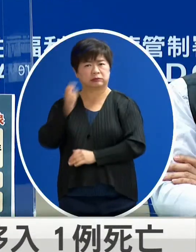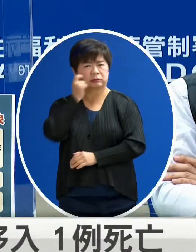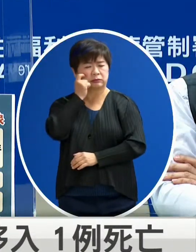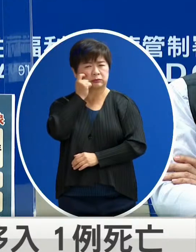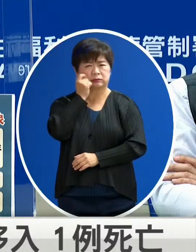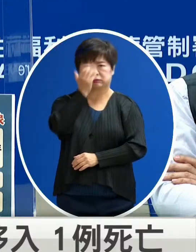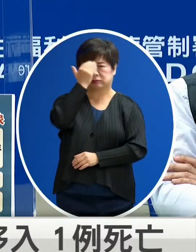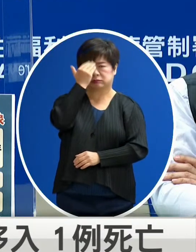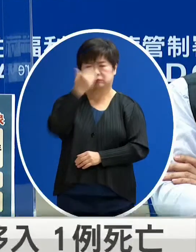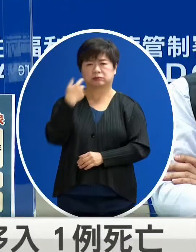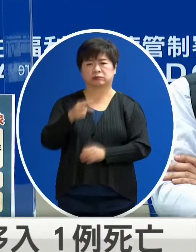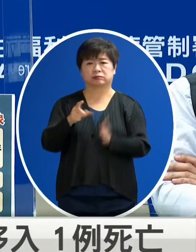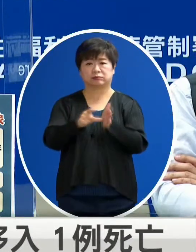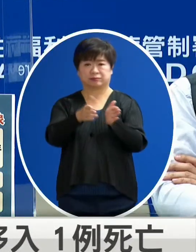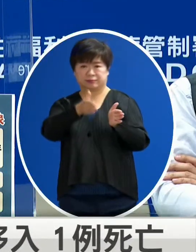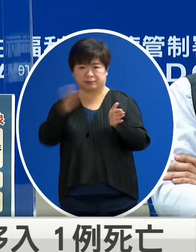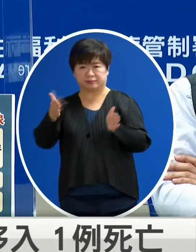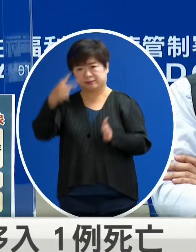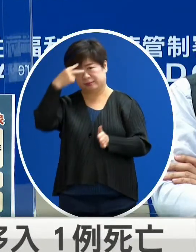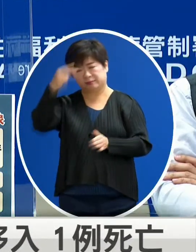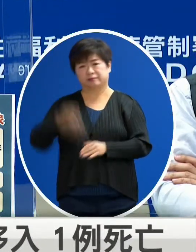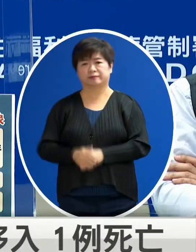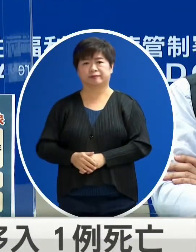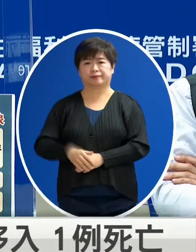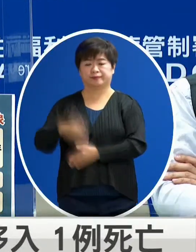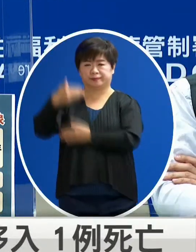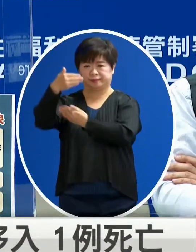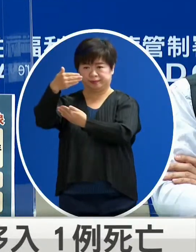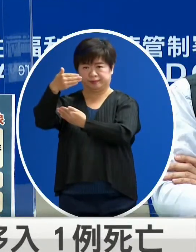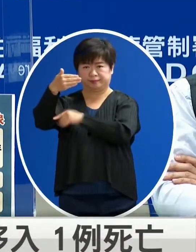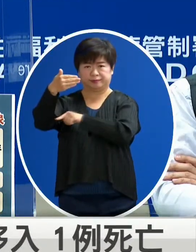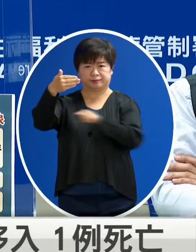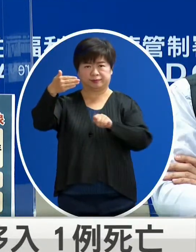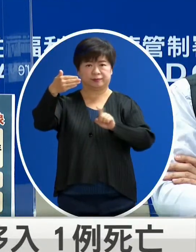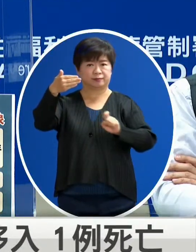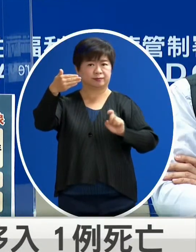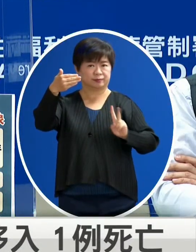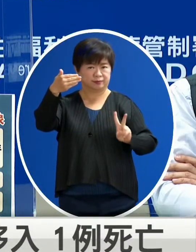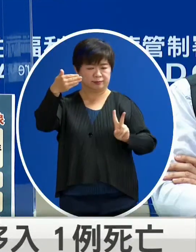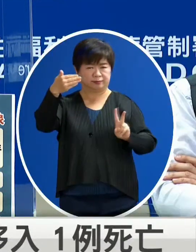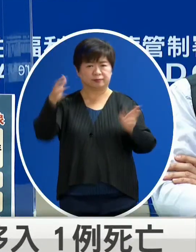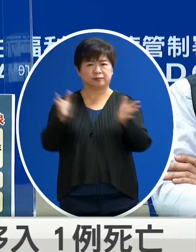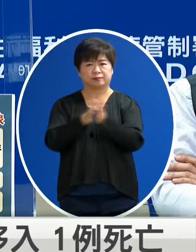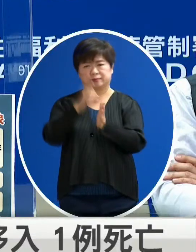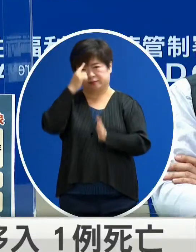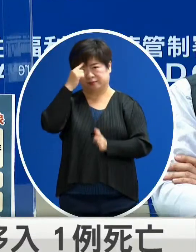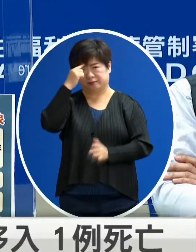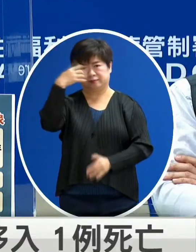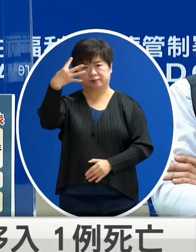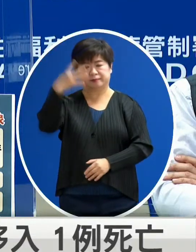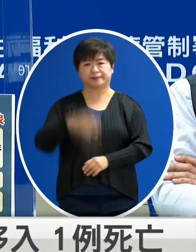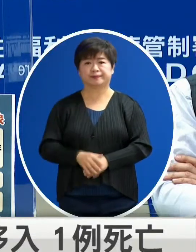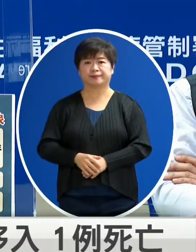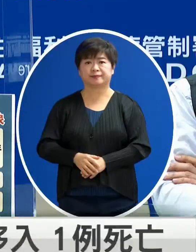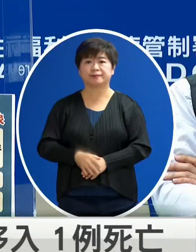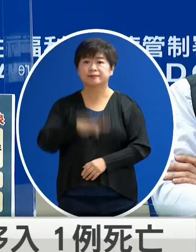好，所以我们再延长2天，好，从9月9号施打到9月12号。好，所以这